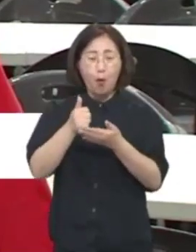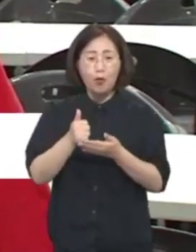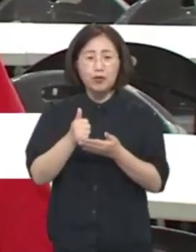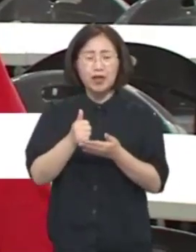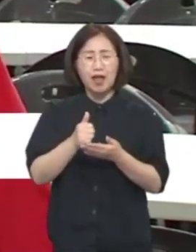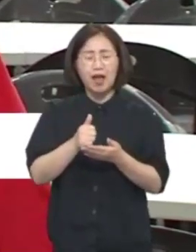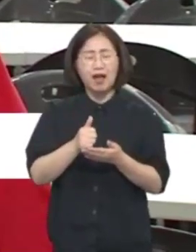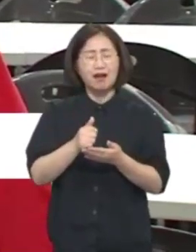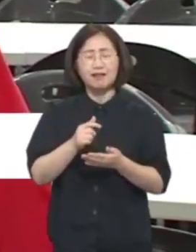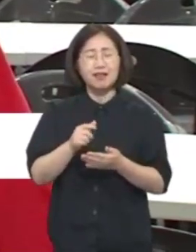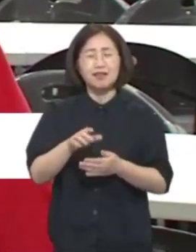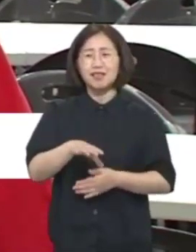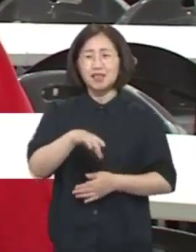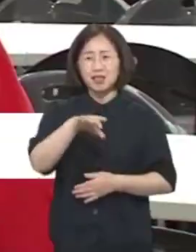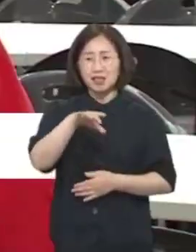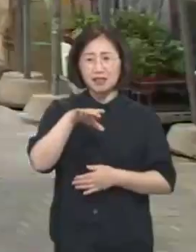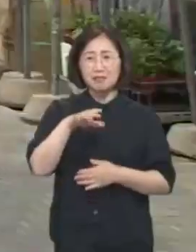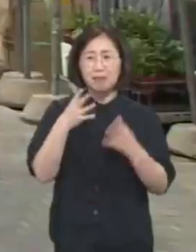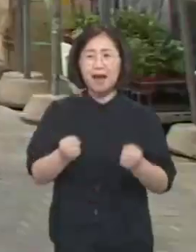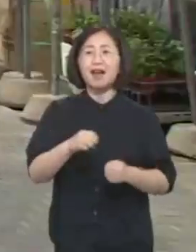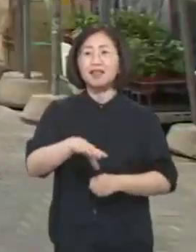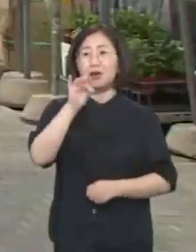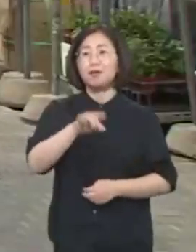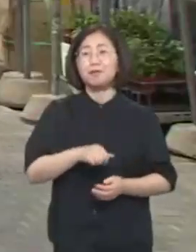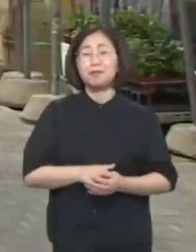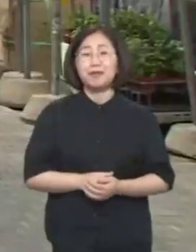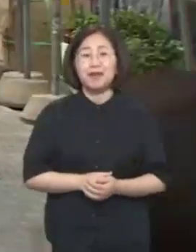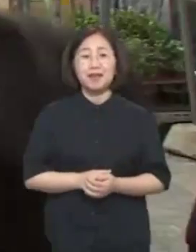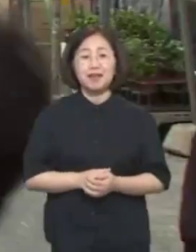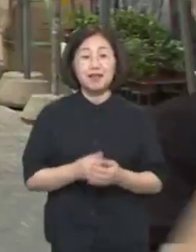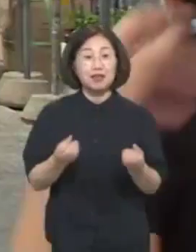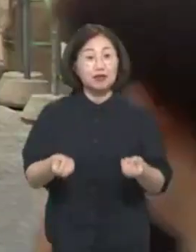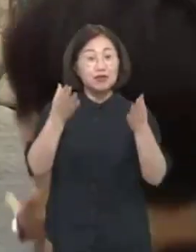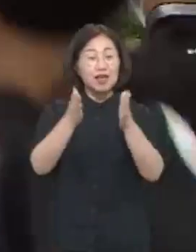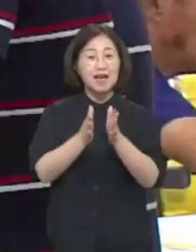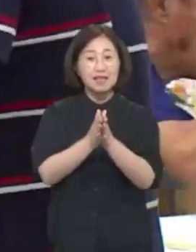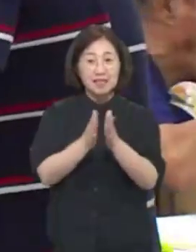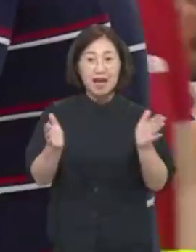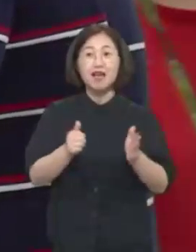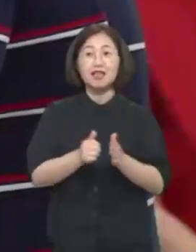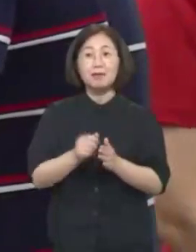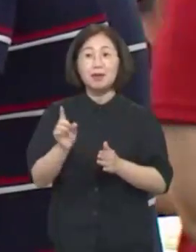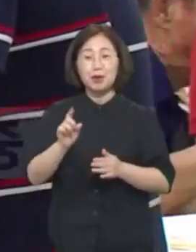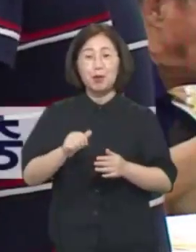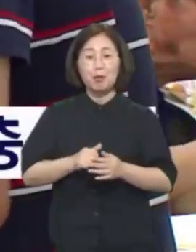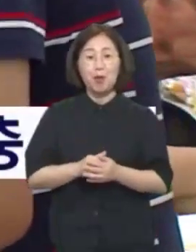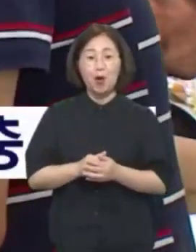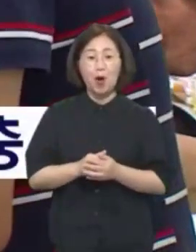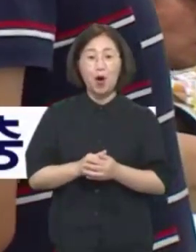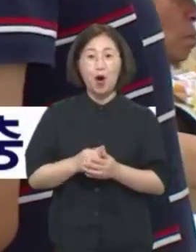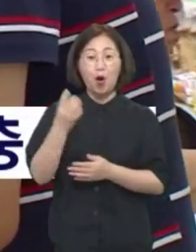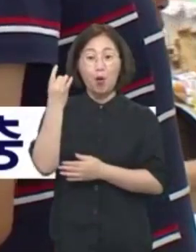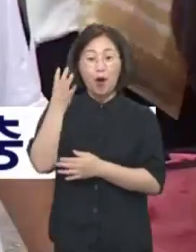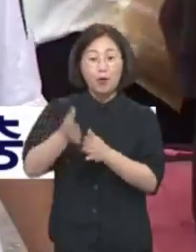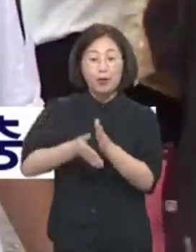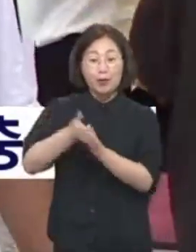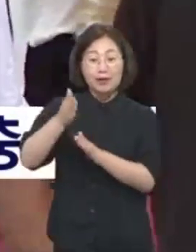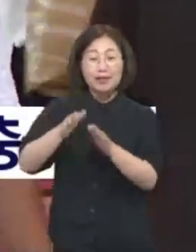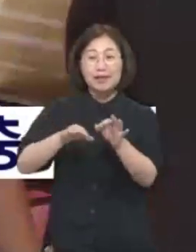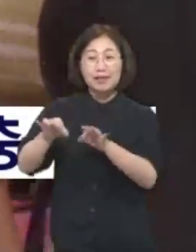또 얘기를 또 많이 하고. 영시축제가 시작되면서 특히 고령층 위주로 찾던 원도심 시장에